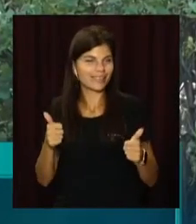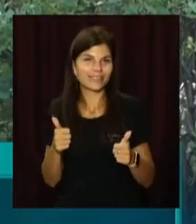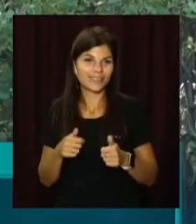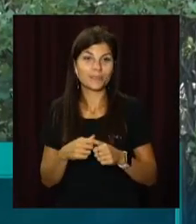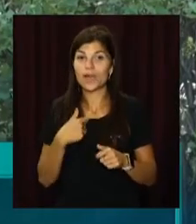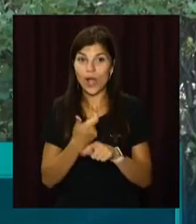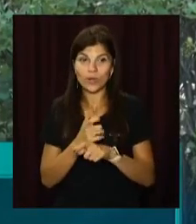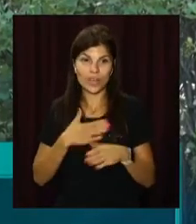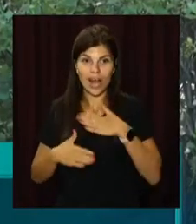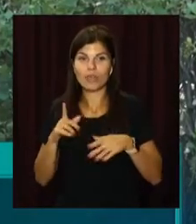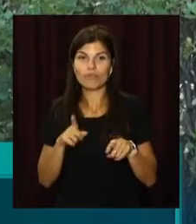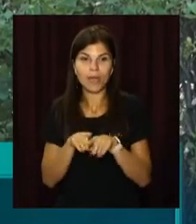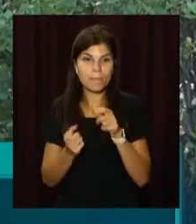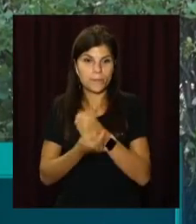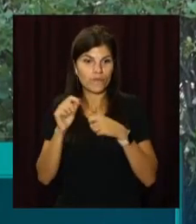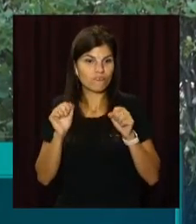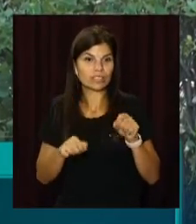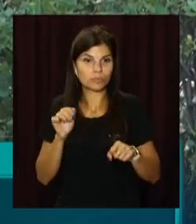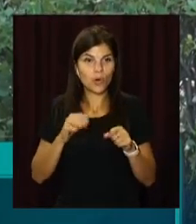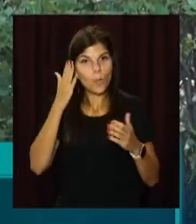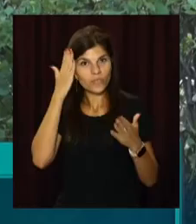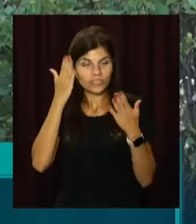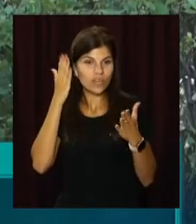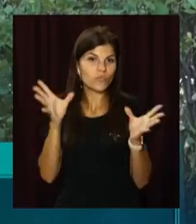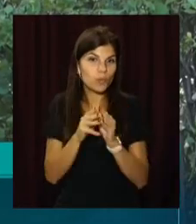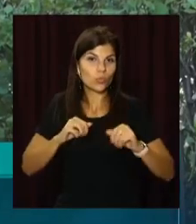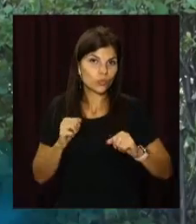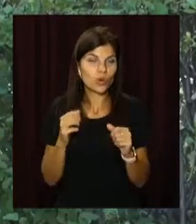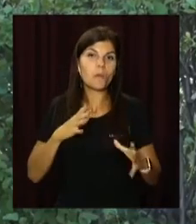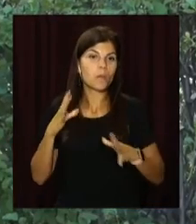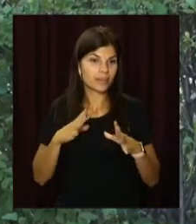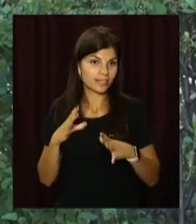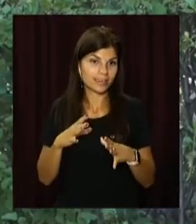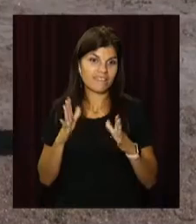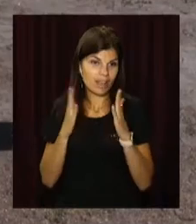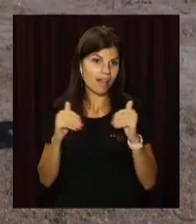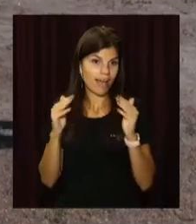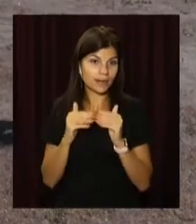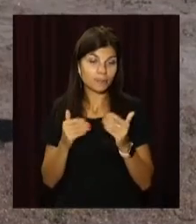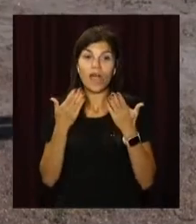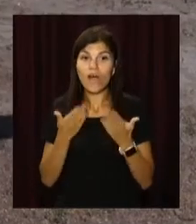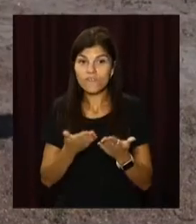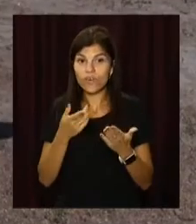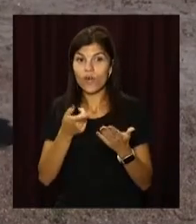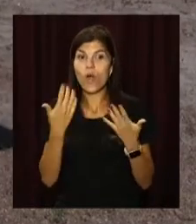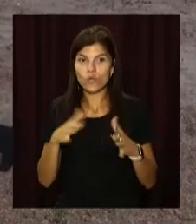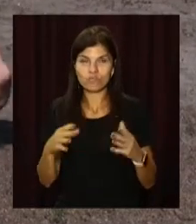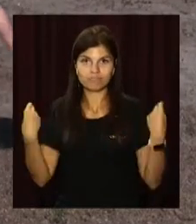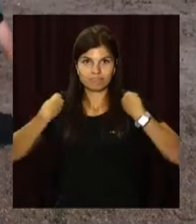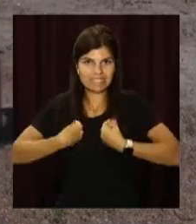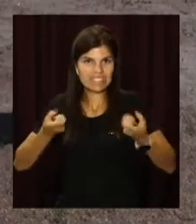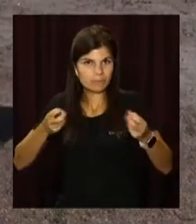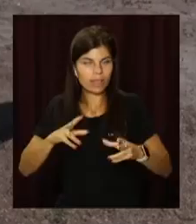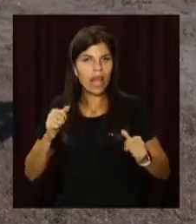Я дуже рада, що з'явилася така можливість повеселитися з друзями, потренуватися в лагері. А ось Влад вже у кімоно на